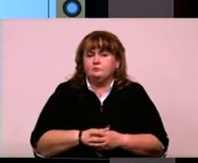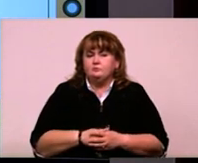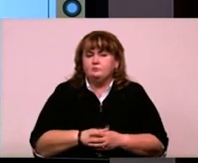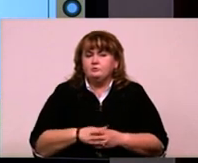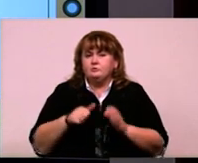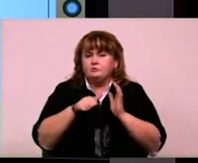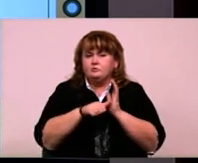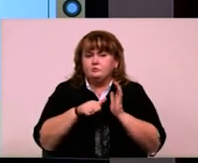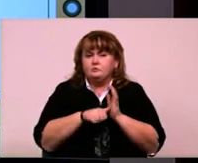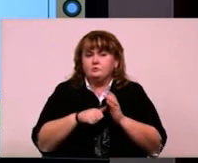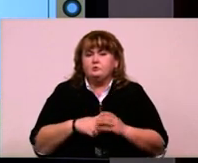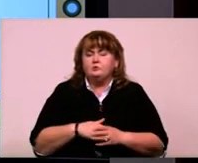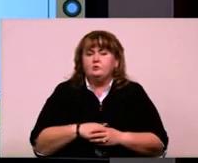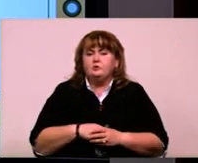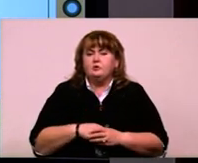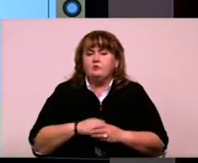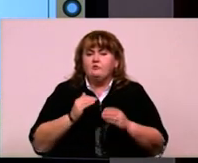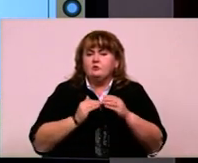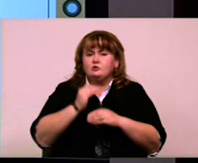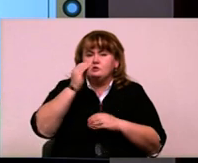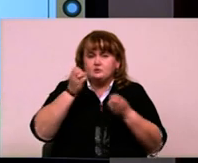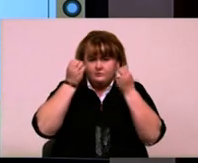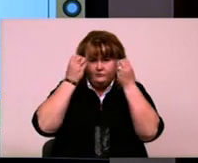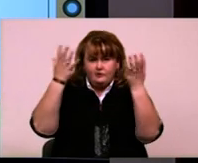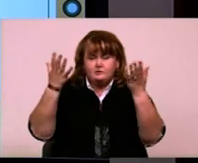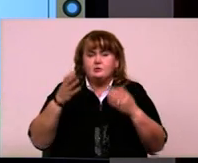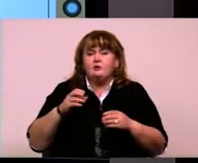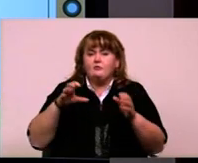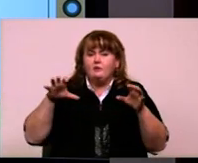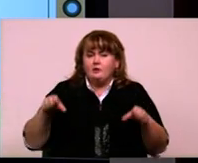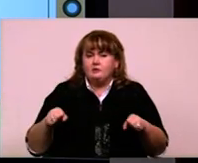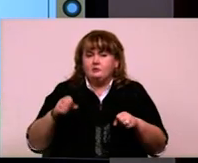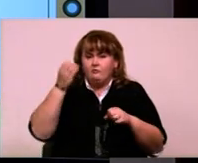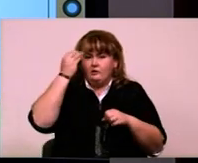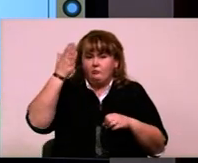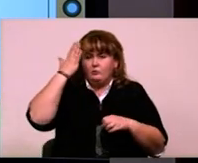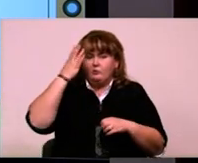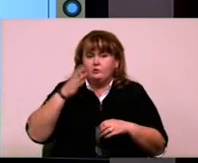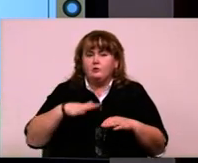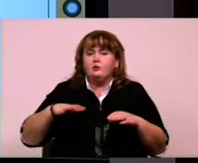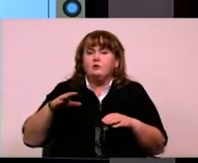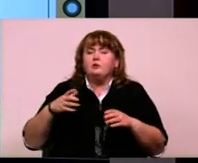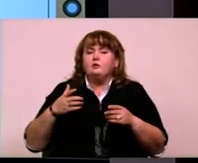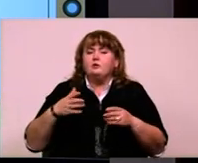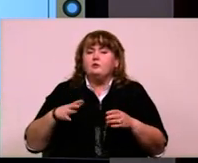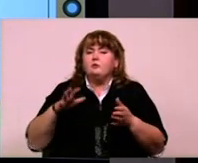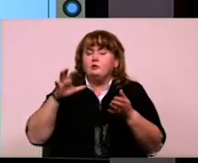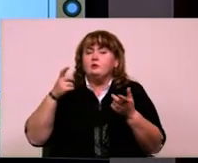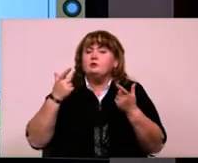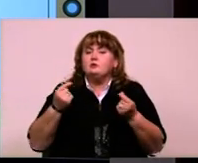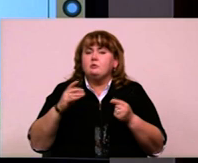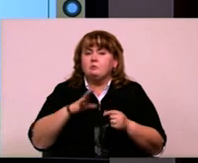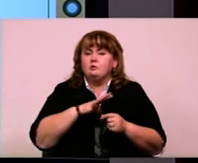называлась? Шестой. Высшая светская власть в Японии находилась в руках?